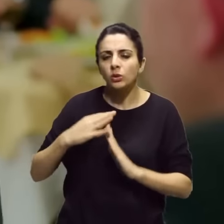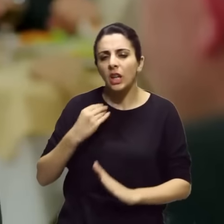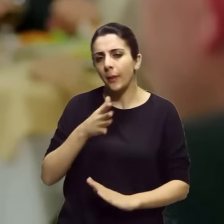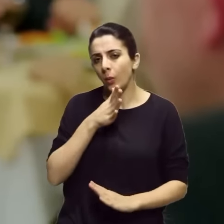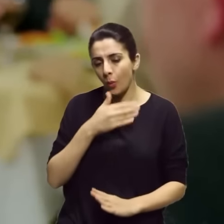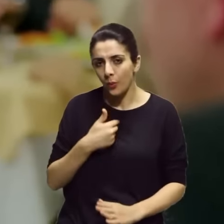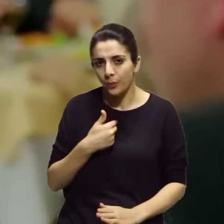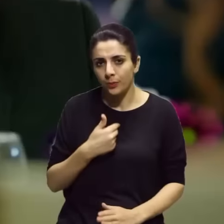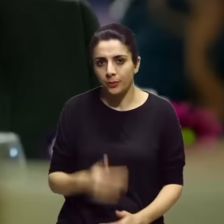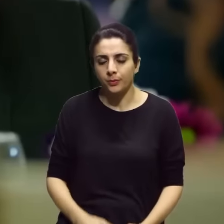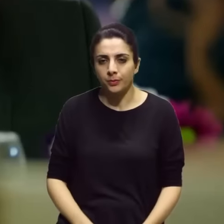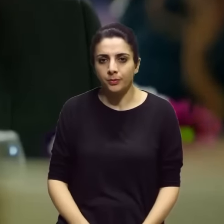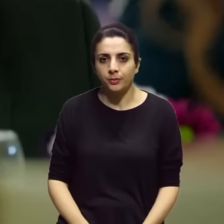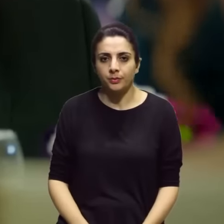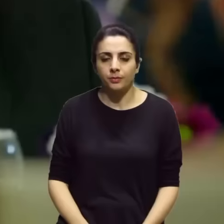ya.